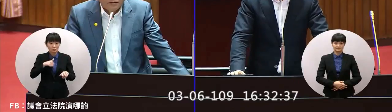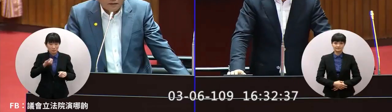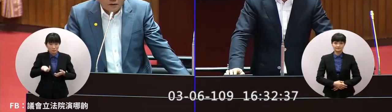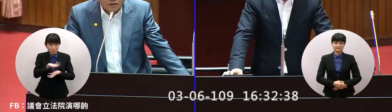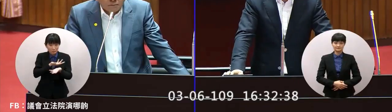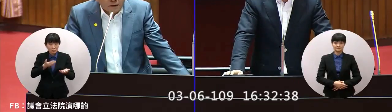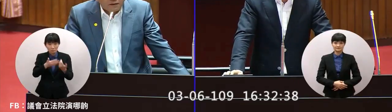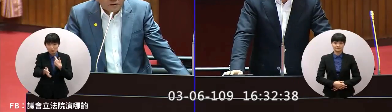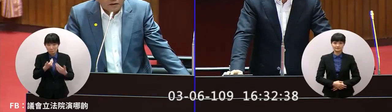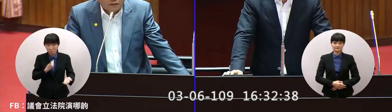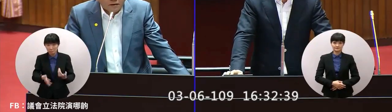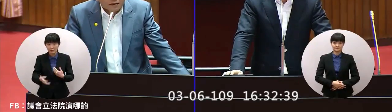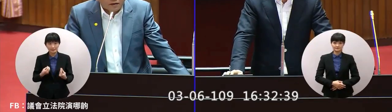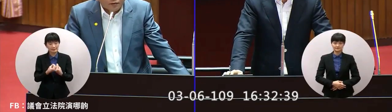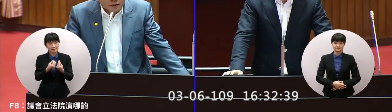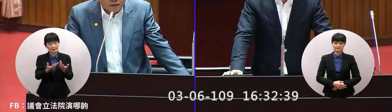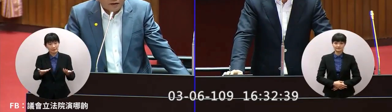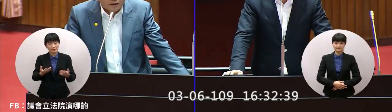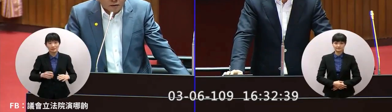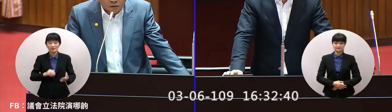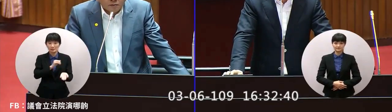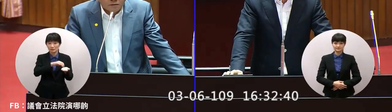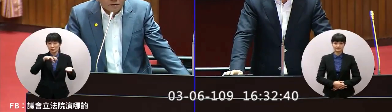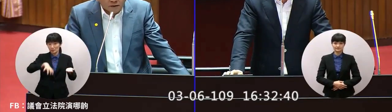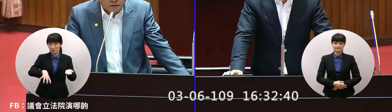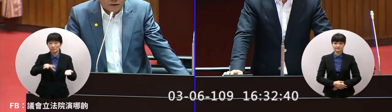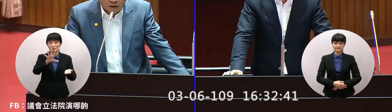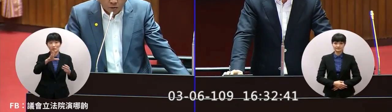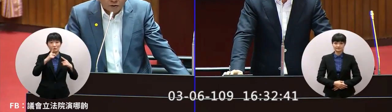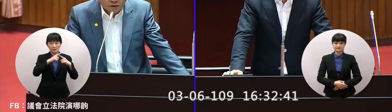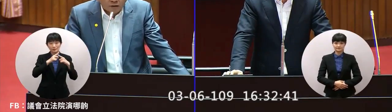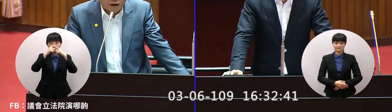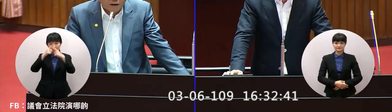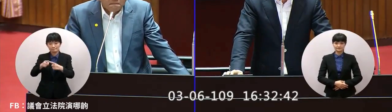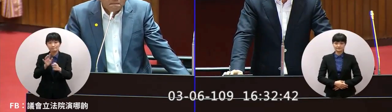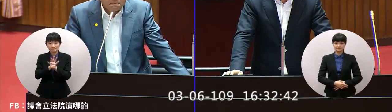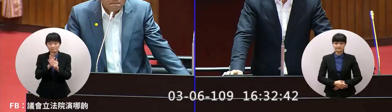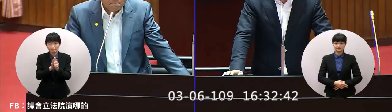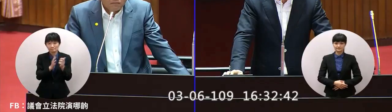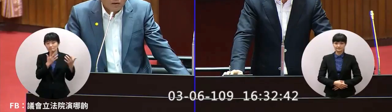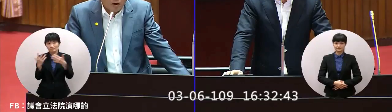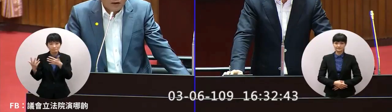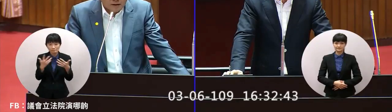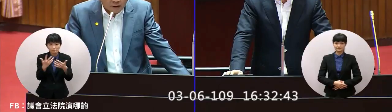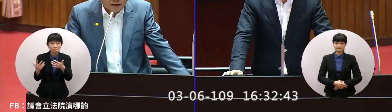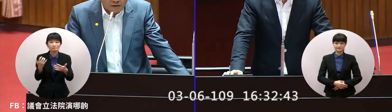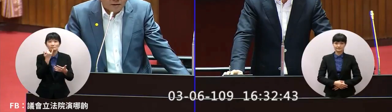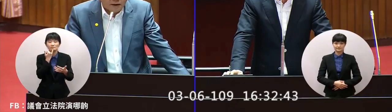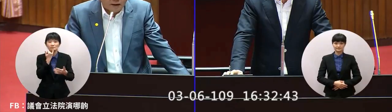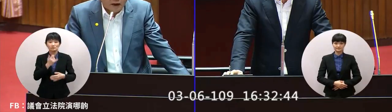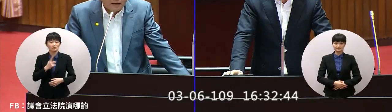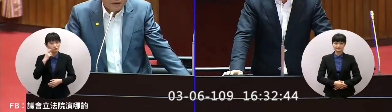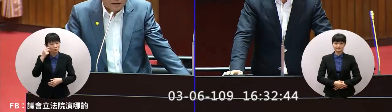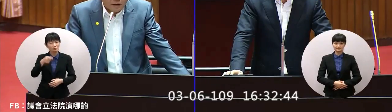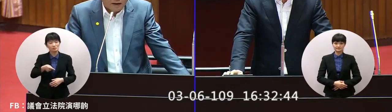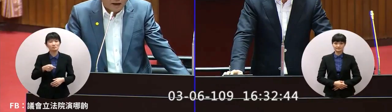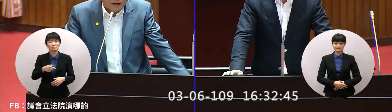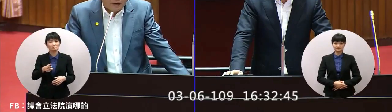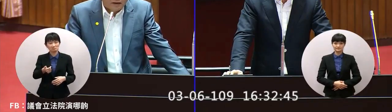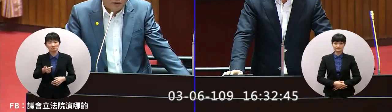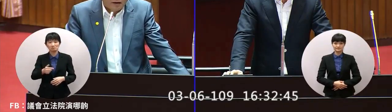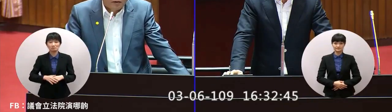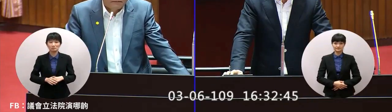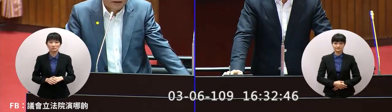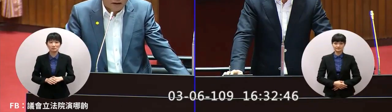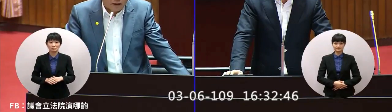的话，医院里面都备有相关的语言的一个沟通的人，也可以去教他。哦，我是安尼较实在啦，因为